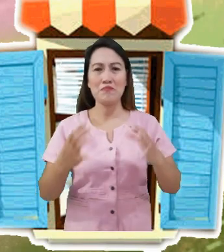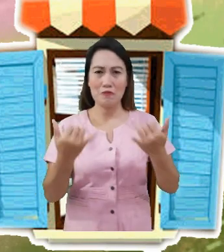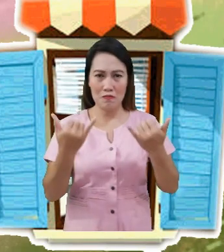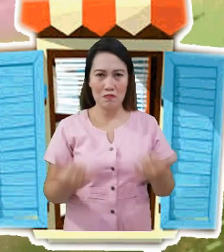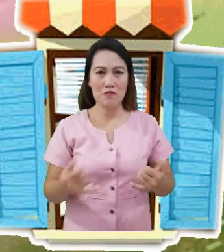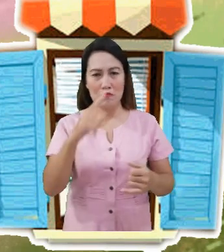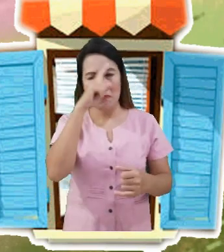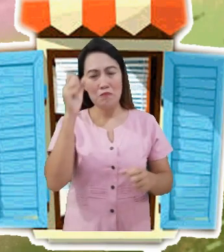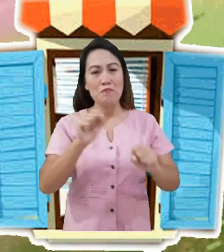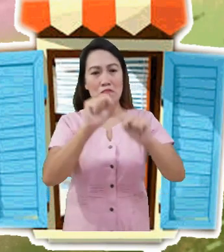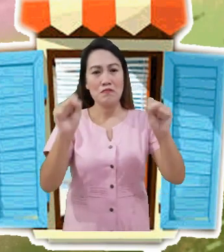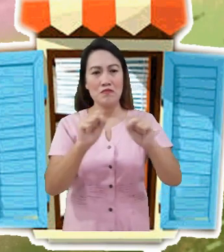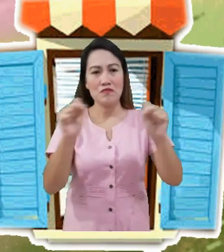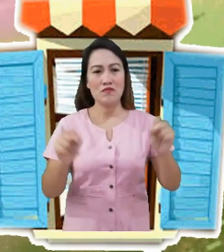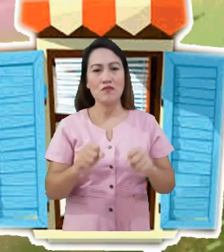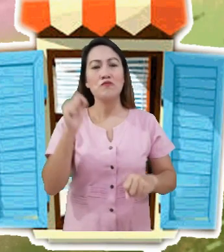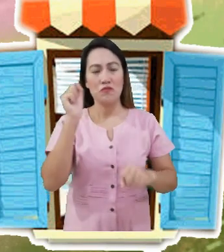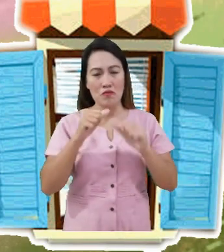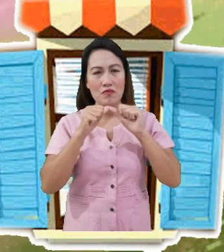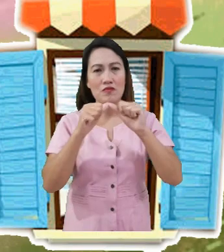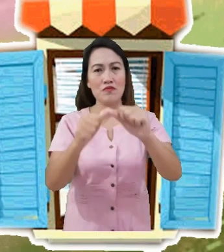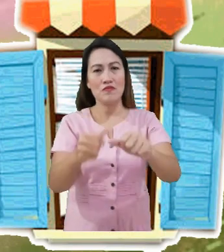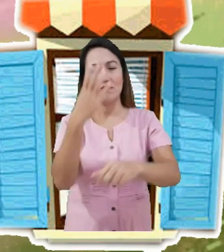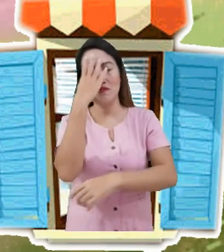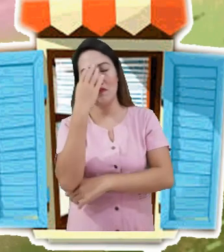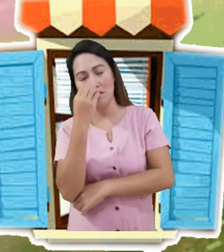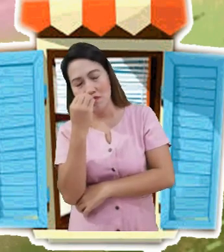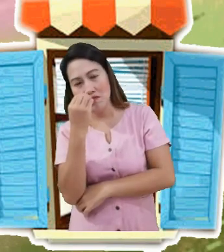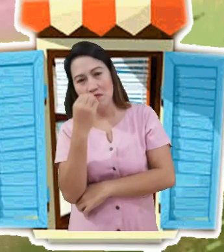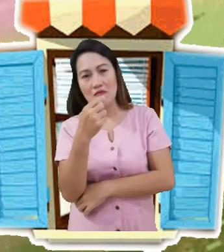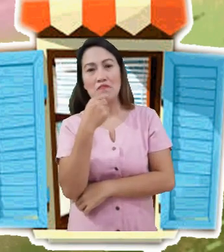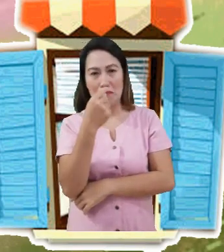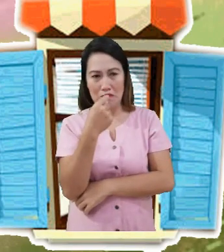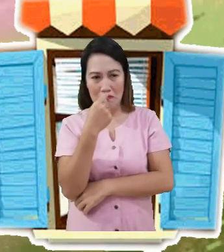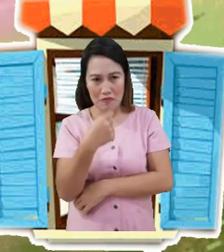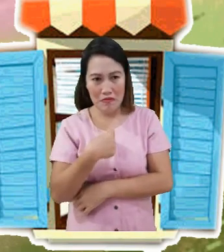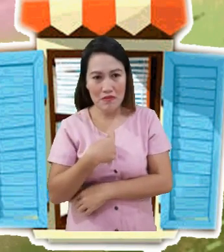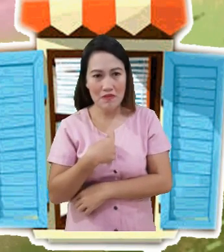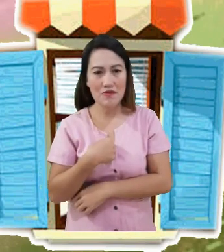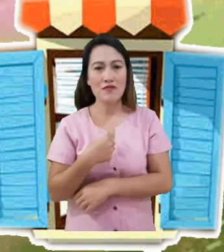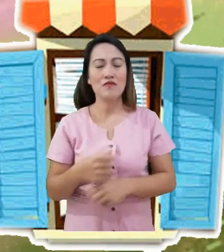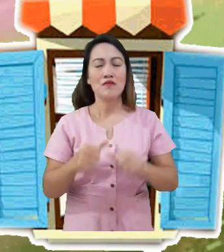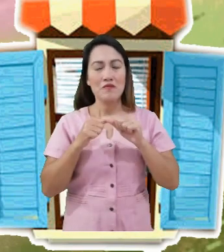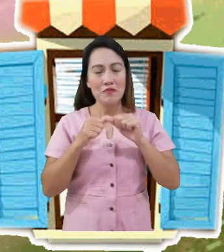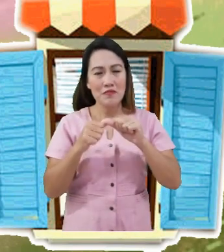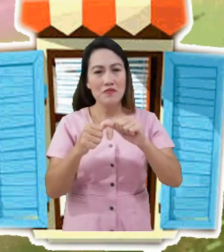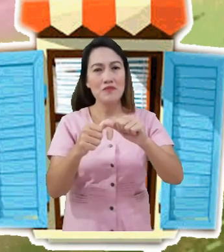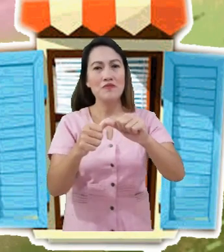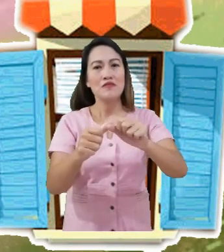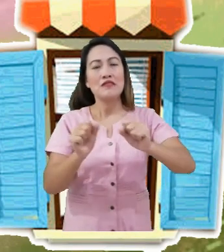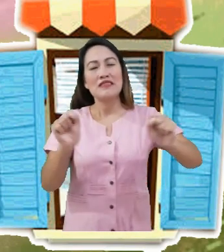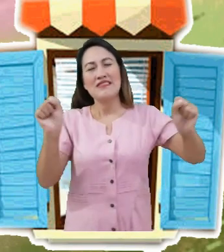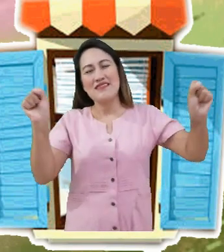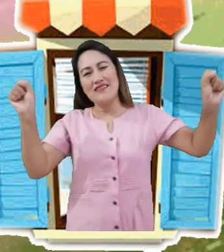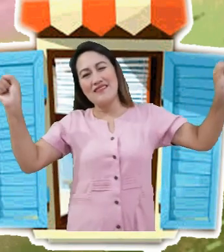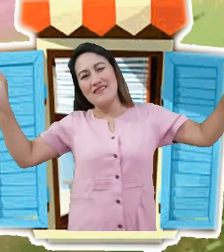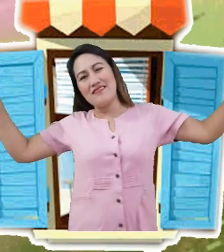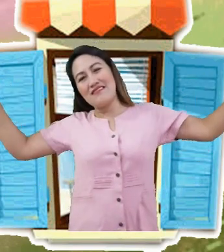ngayon, kaya pwede pa akong matulog. Ang aking winika habang patuloy ako sa pag-uunat ng aking mga kamay at